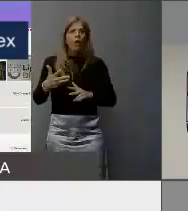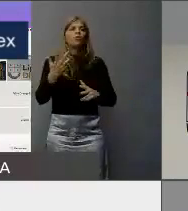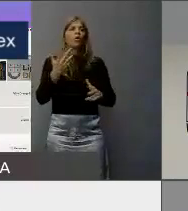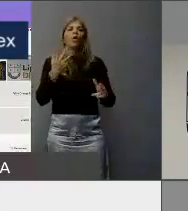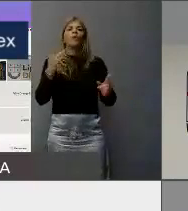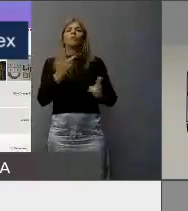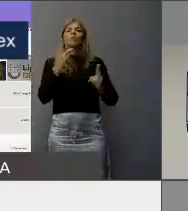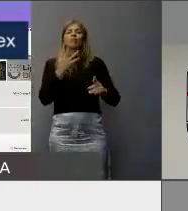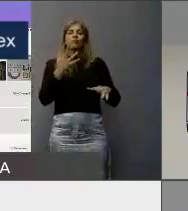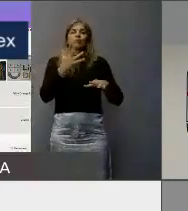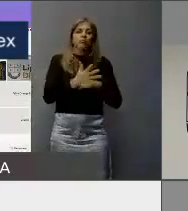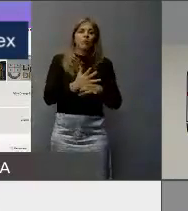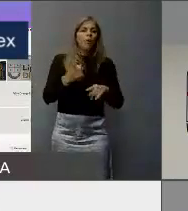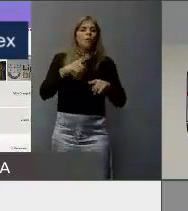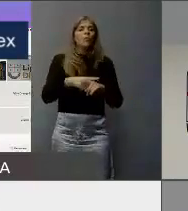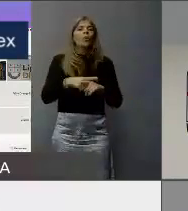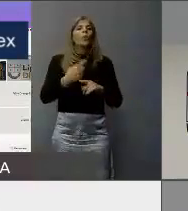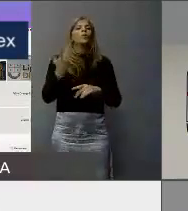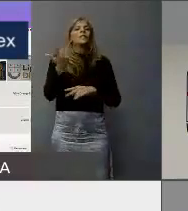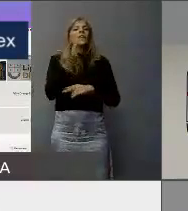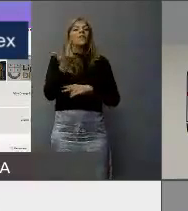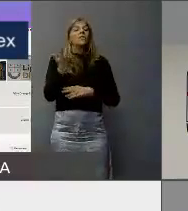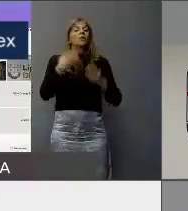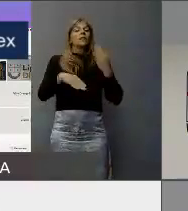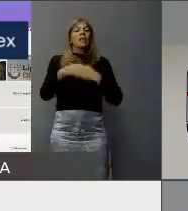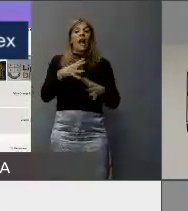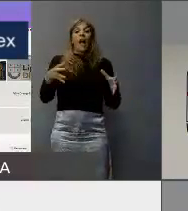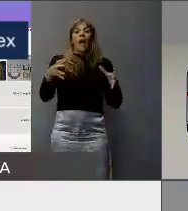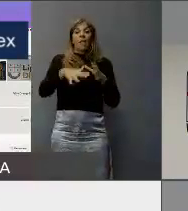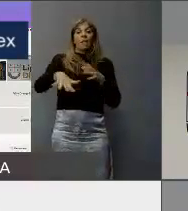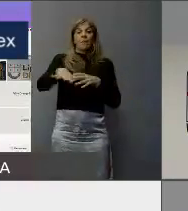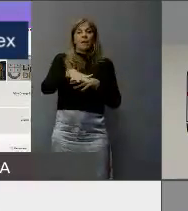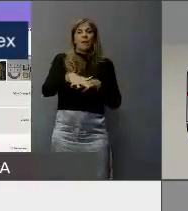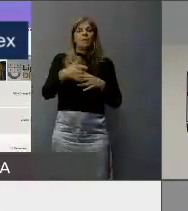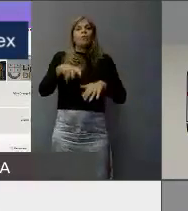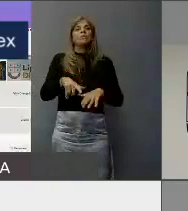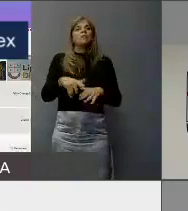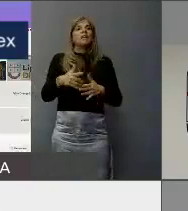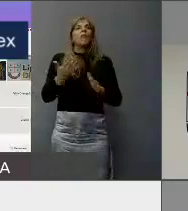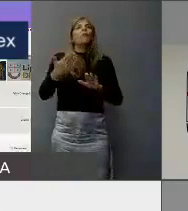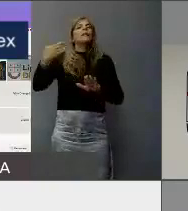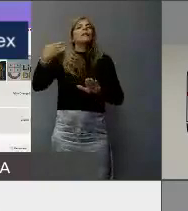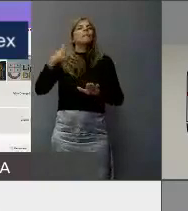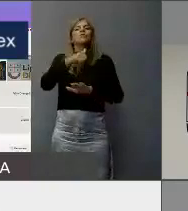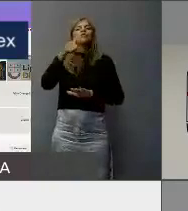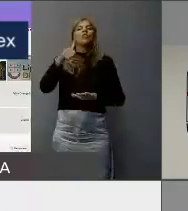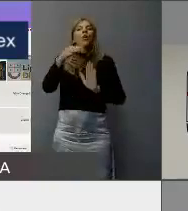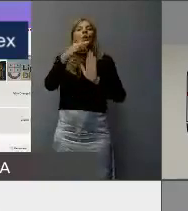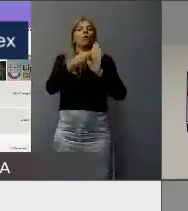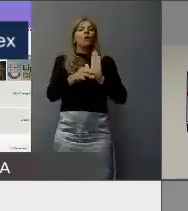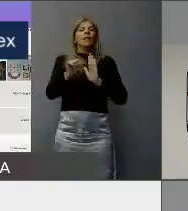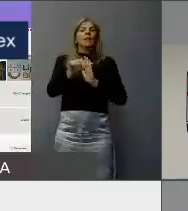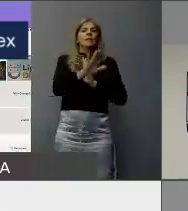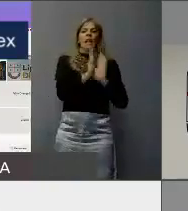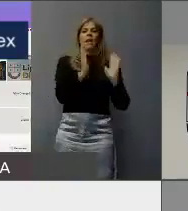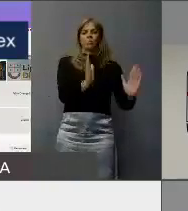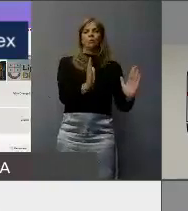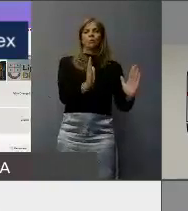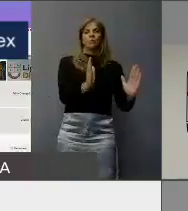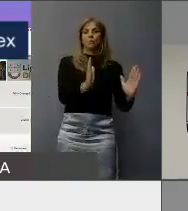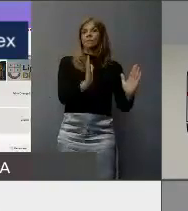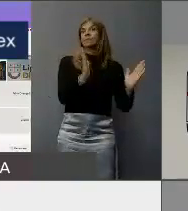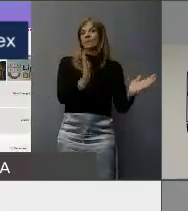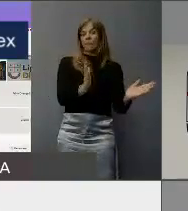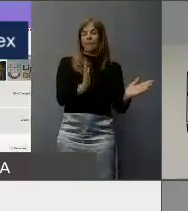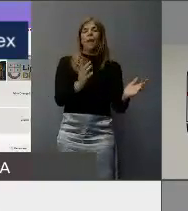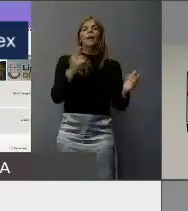perché perché solamente c'è un regolamento che si basava sul diesel per accedere a tale aiuti da questo